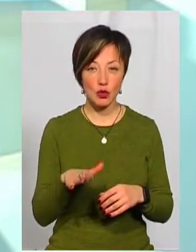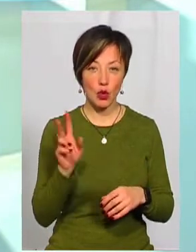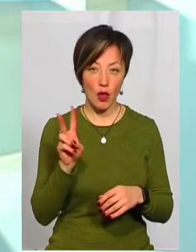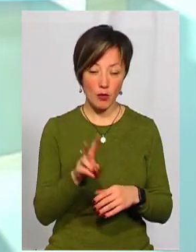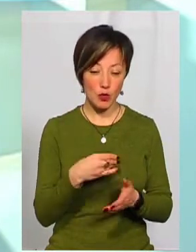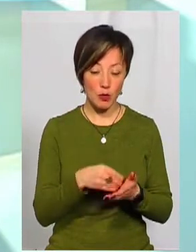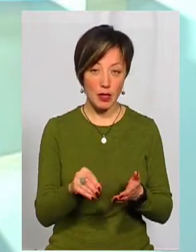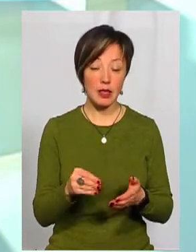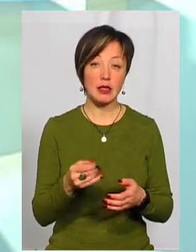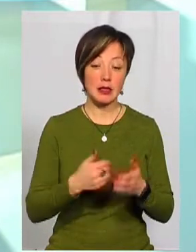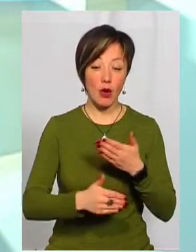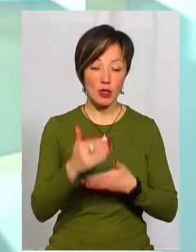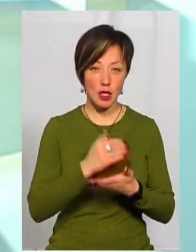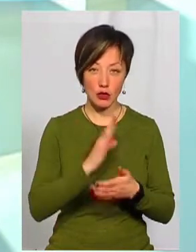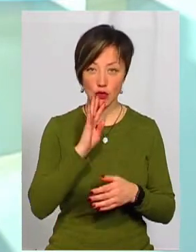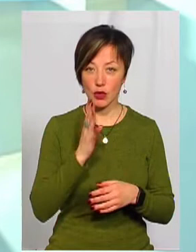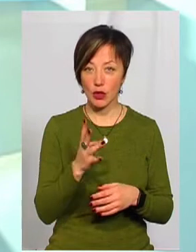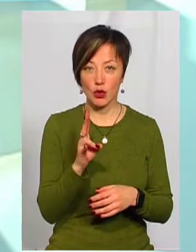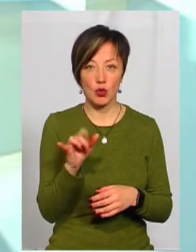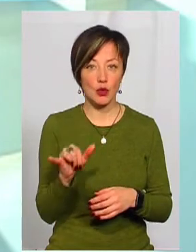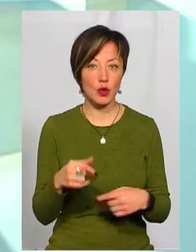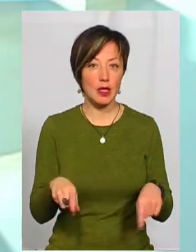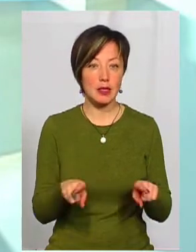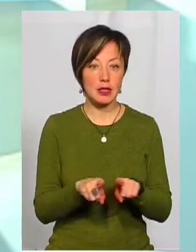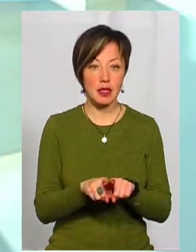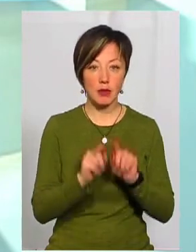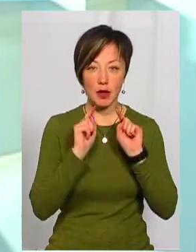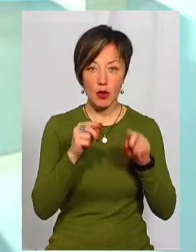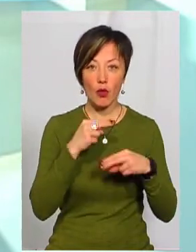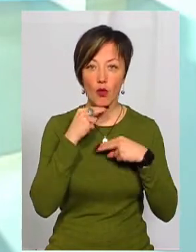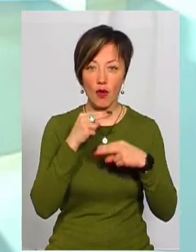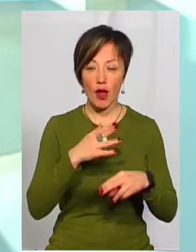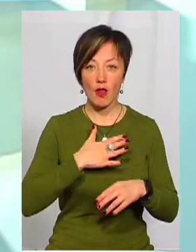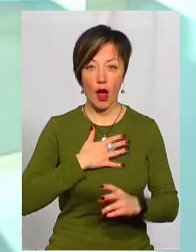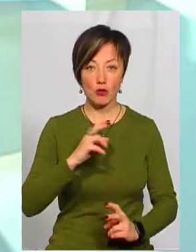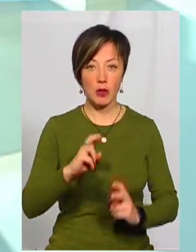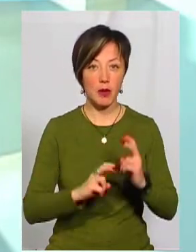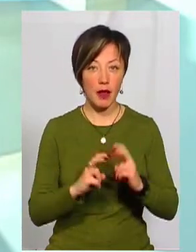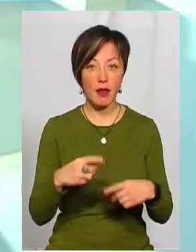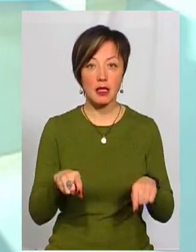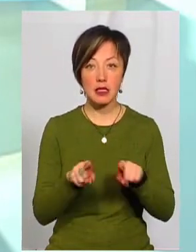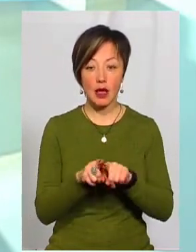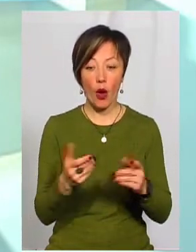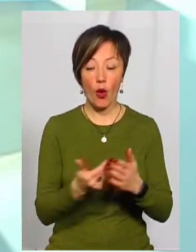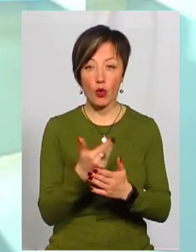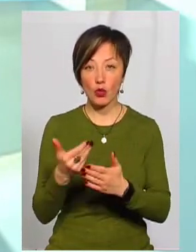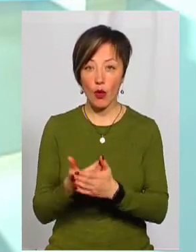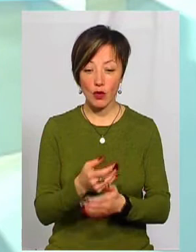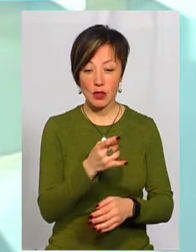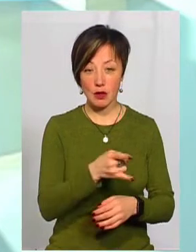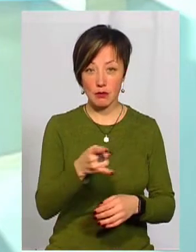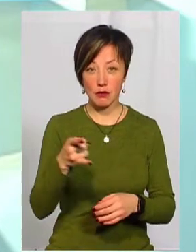хочу сказати, що за останні 4 роки, ну, настільки приділяється велика увага нашому підприємству, настільки оновлюється рухомий